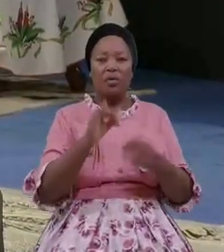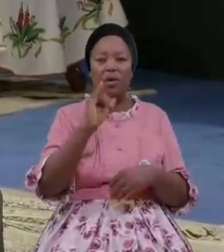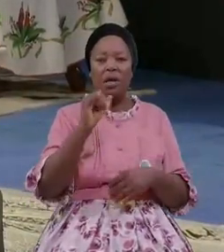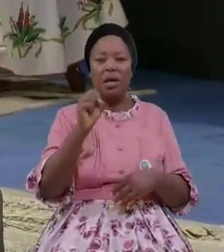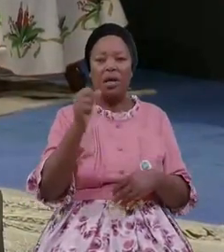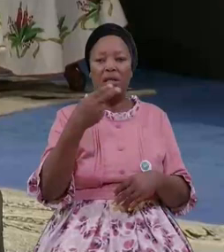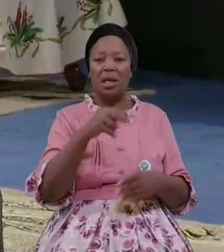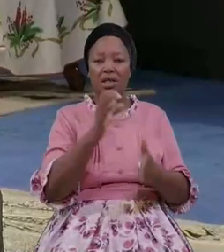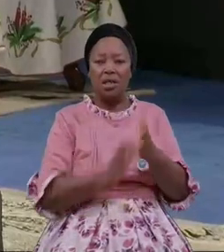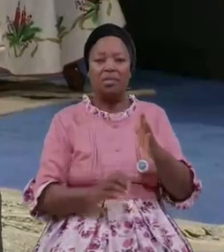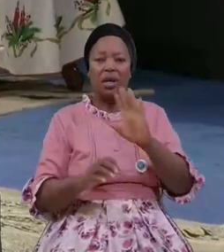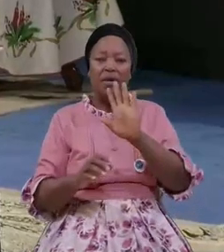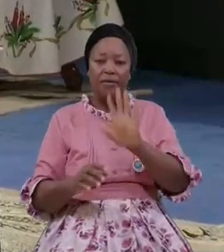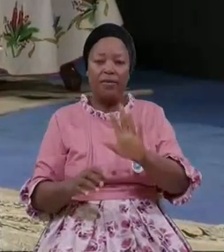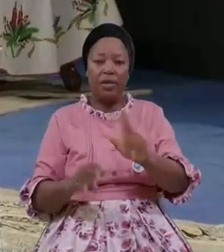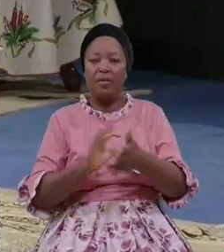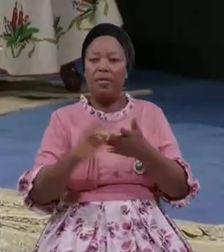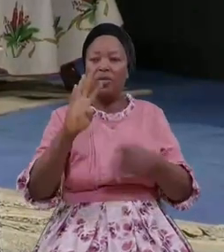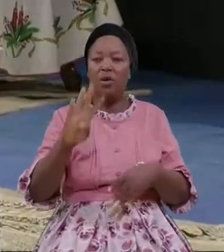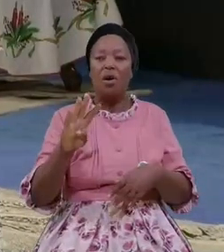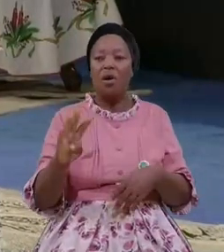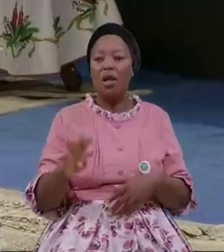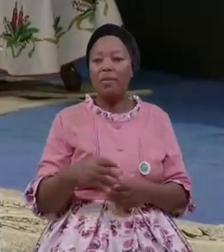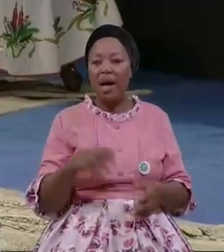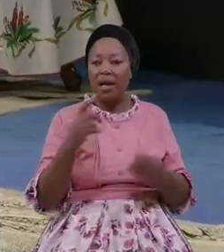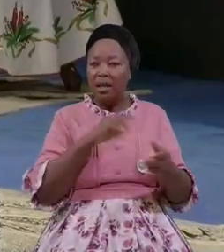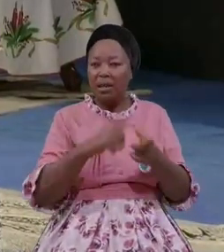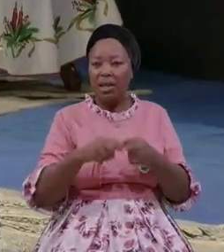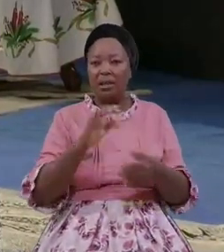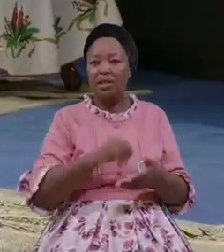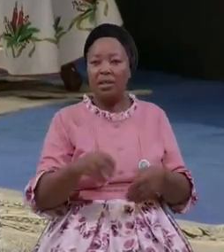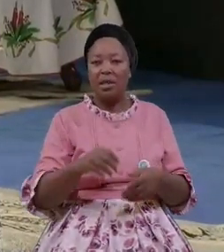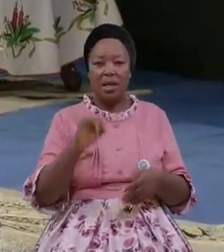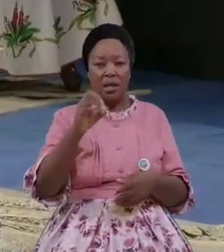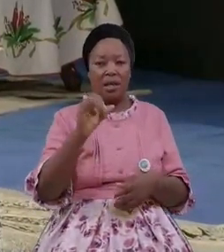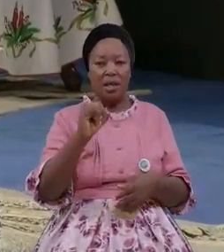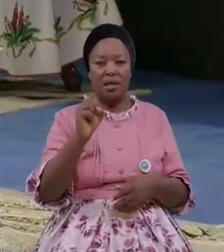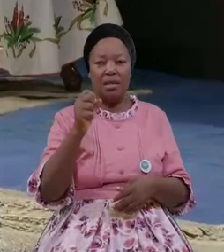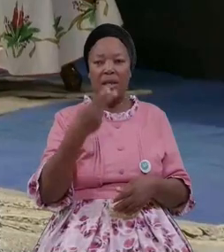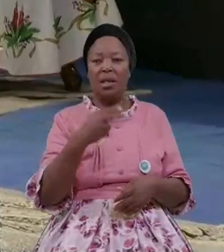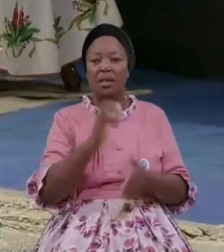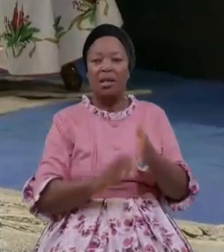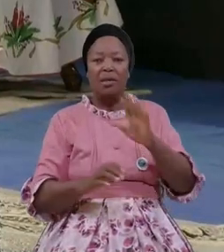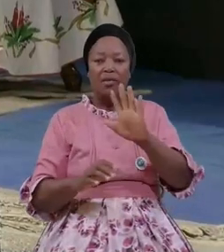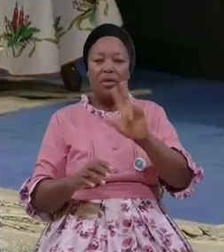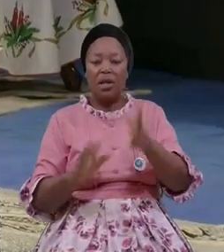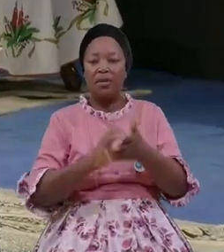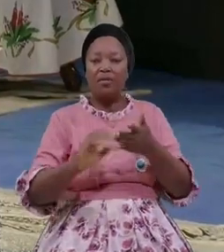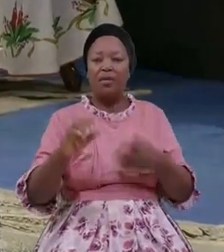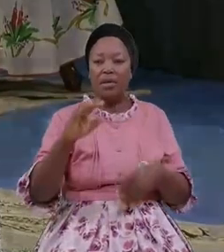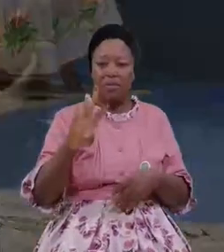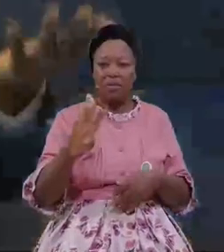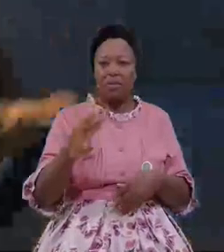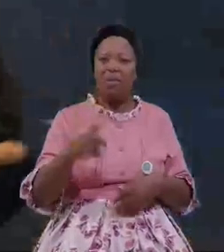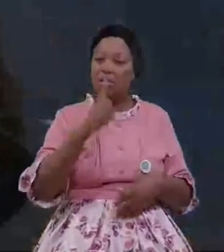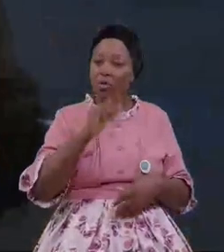53 5 Esaïe 53 verset 4 cependant ce sont